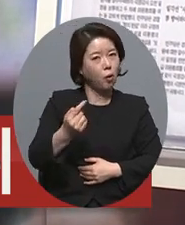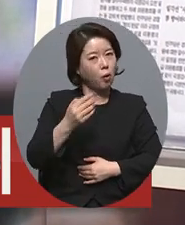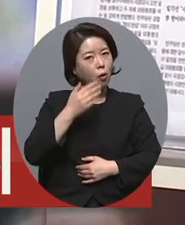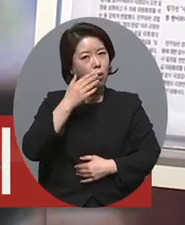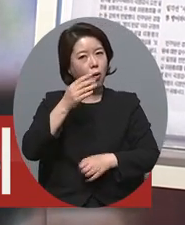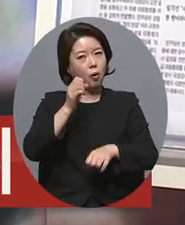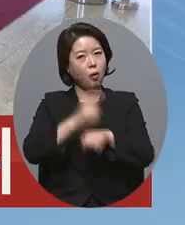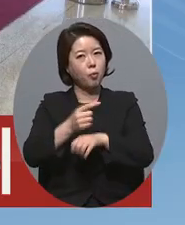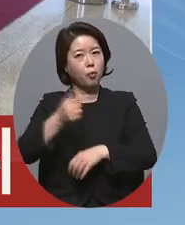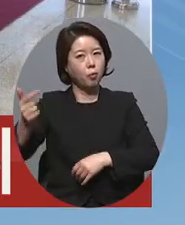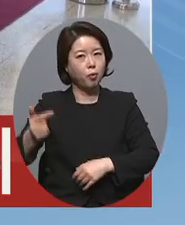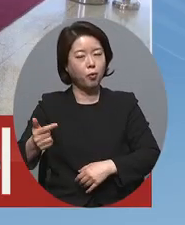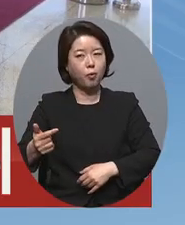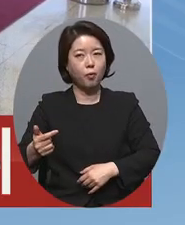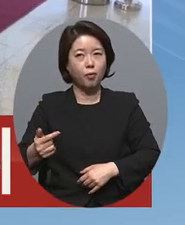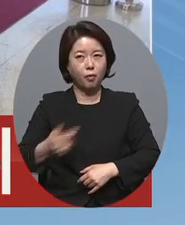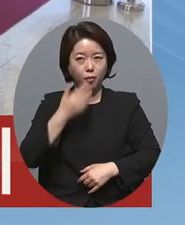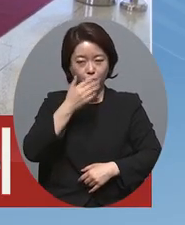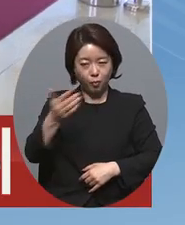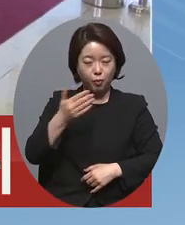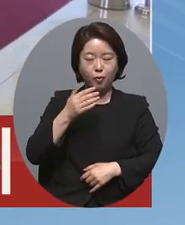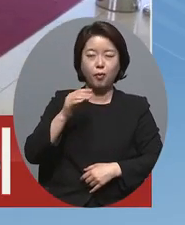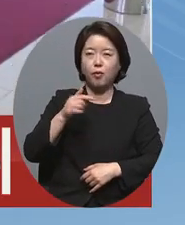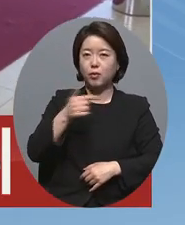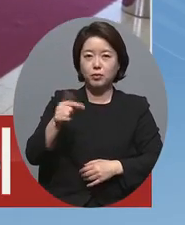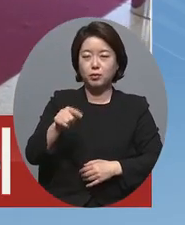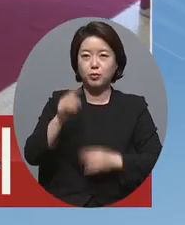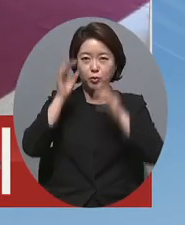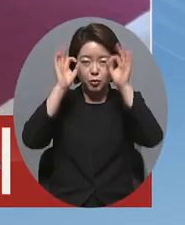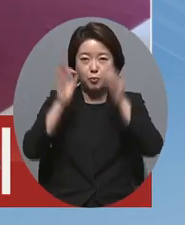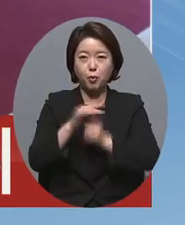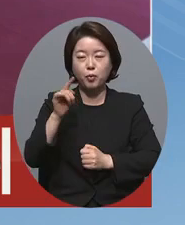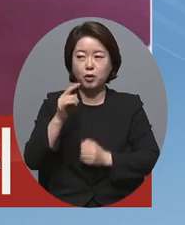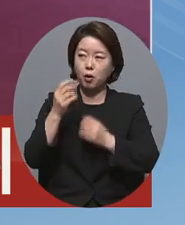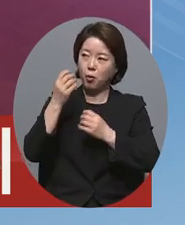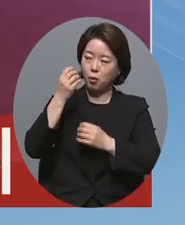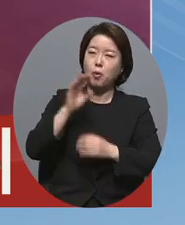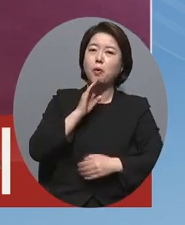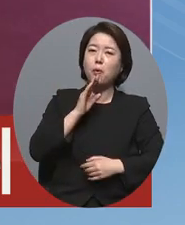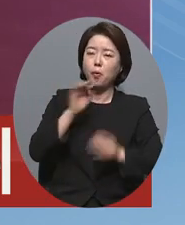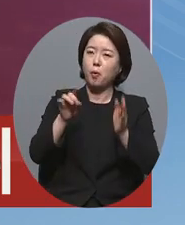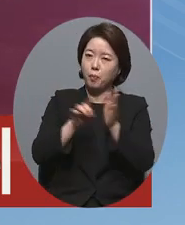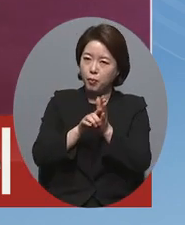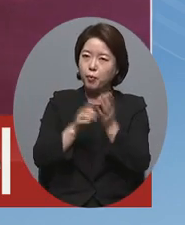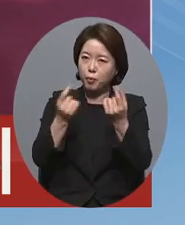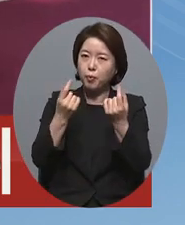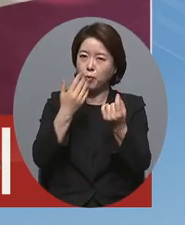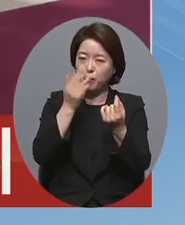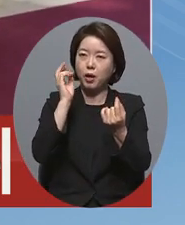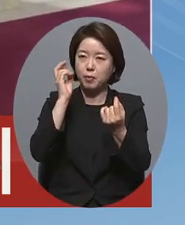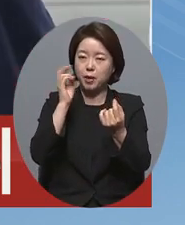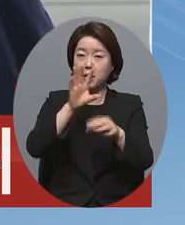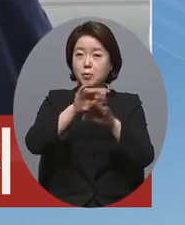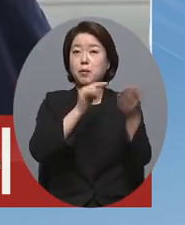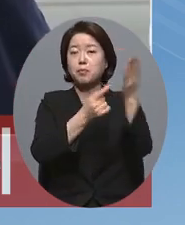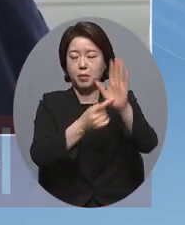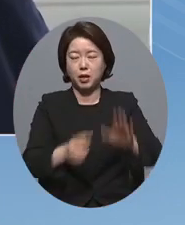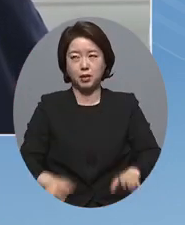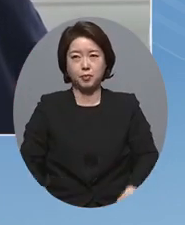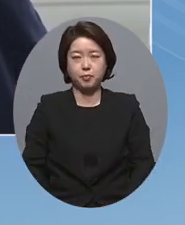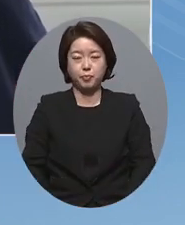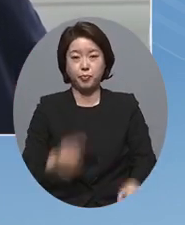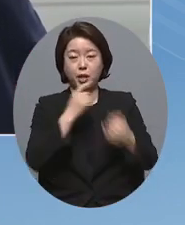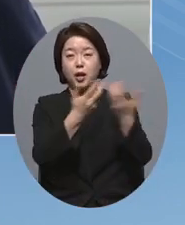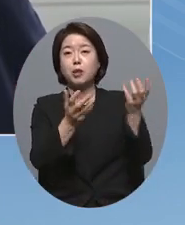볼 때 더 탐사 측에서도 그런 가능성을 두고 이것의 어떤 신빙성을 확신하지 않았나 싶습니다. 알겠습니다. 근데 맨날 민주당이